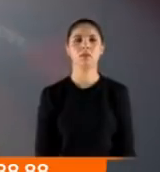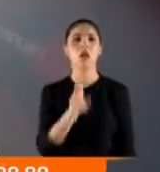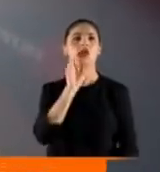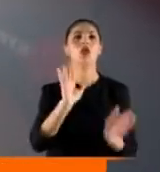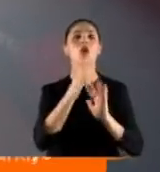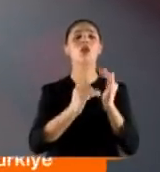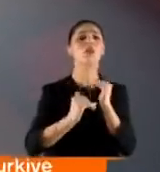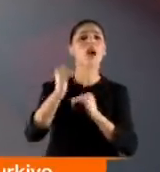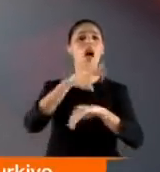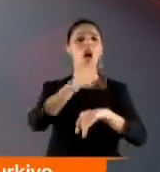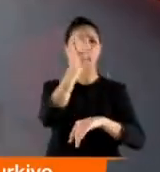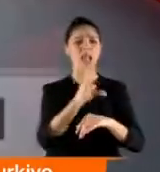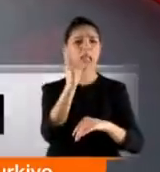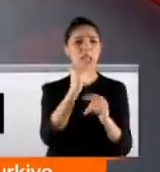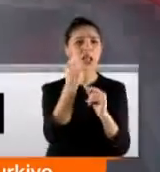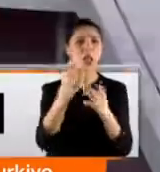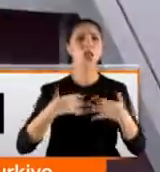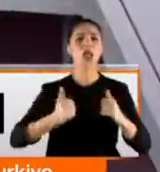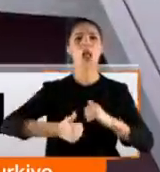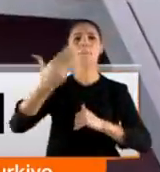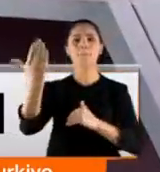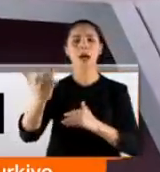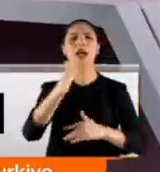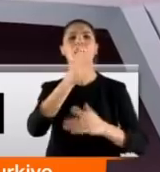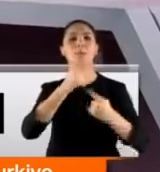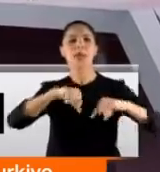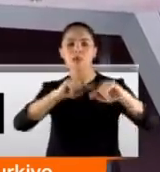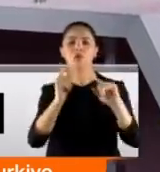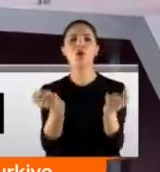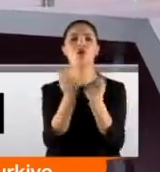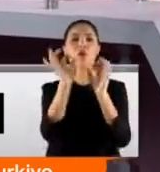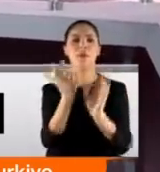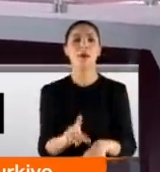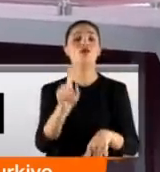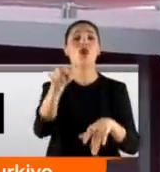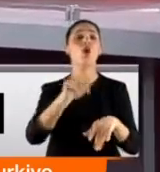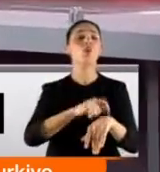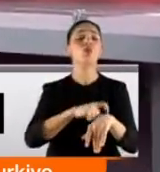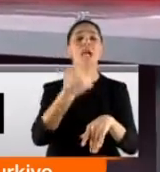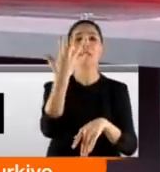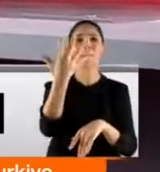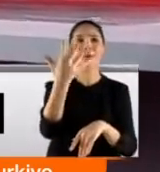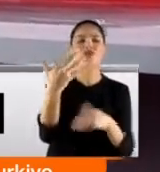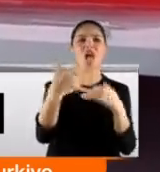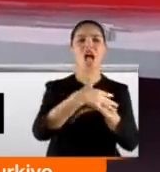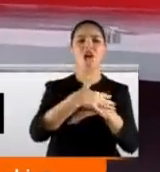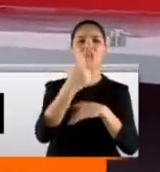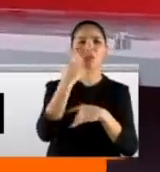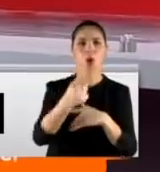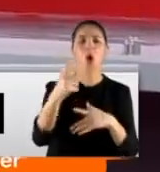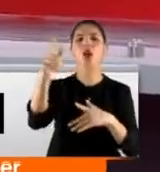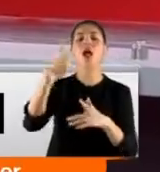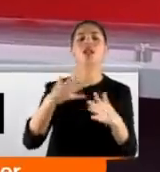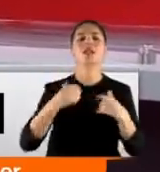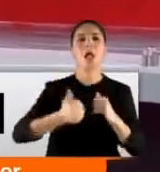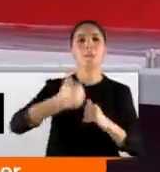Son dönemde artan vakalar sonrası Sağlık Bakanlığı ve Bilim Kurulu harekete geçti. Bugün saat 17'de Bakan Fahrettin Koca Başkan'da